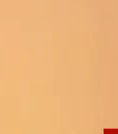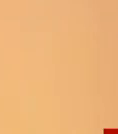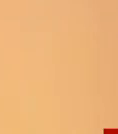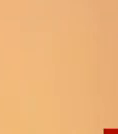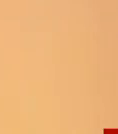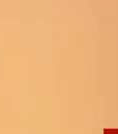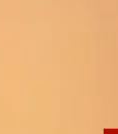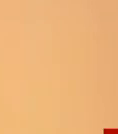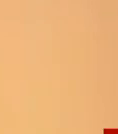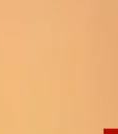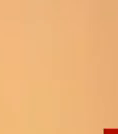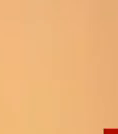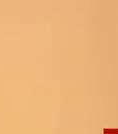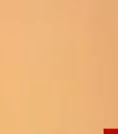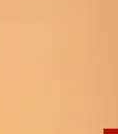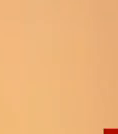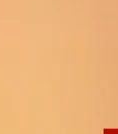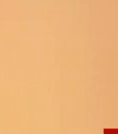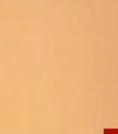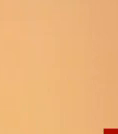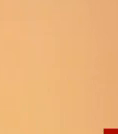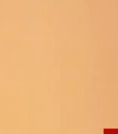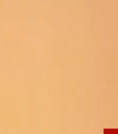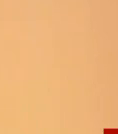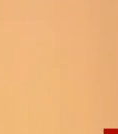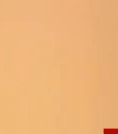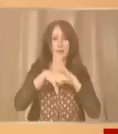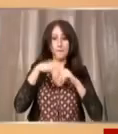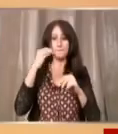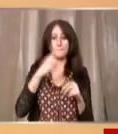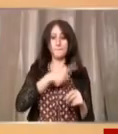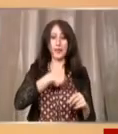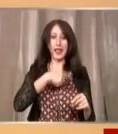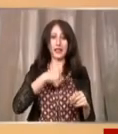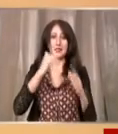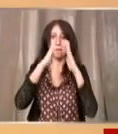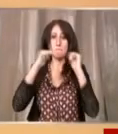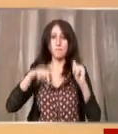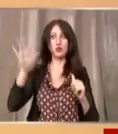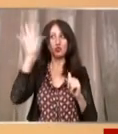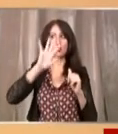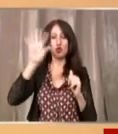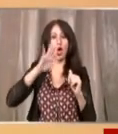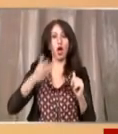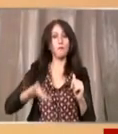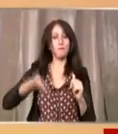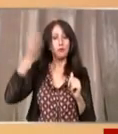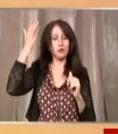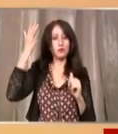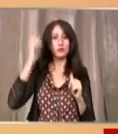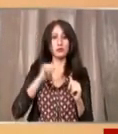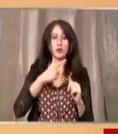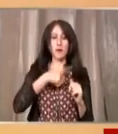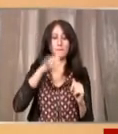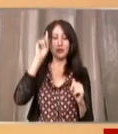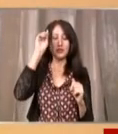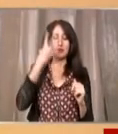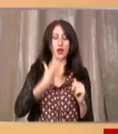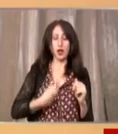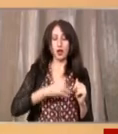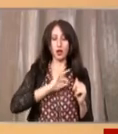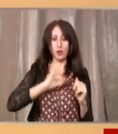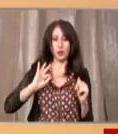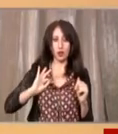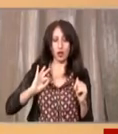نلتف حوالين قيادتنا ونعمل جميعا ونكون على قلب رجل واحد لدفع الدوله